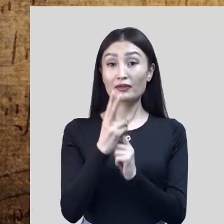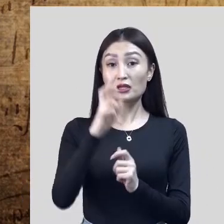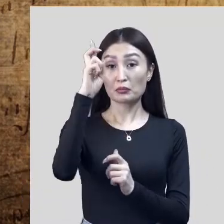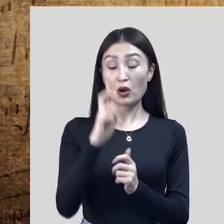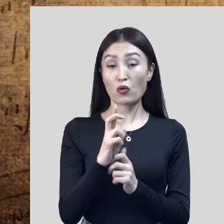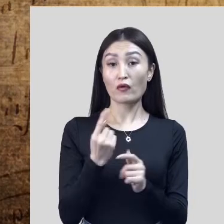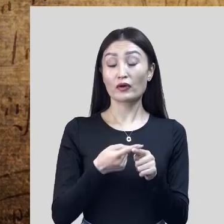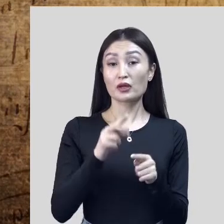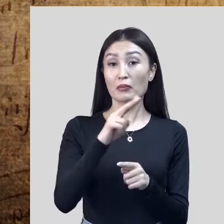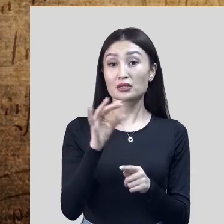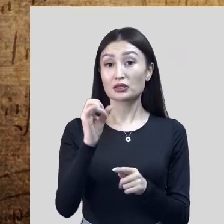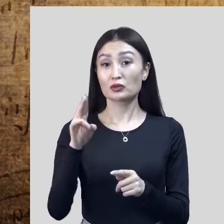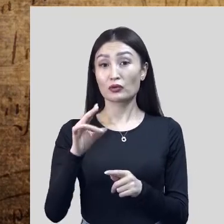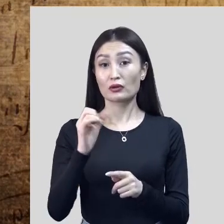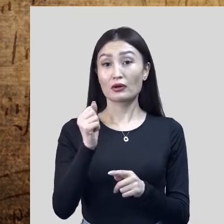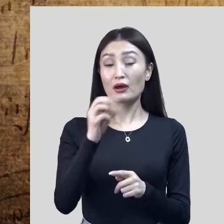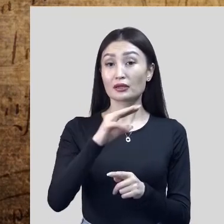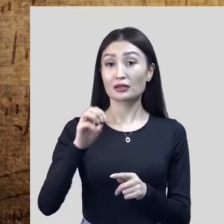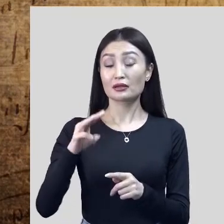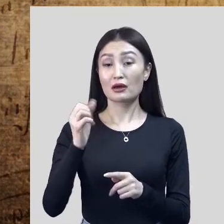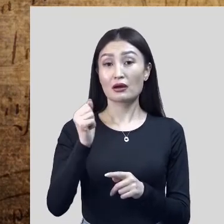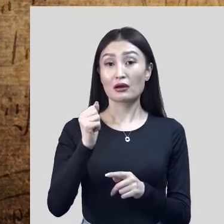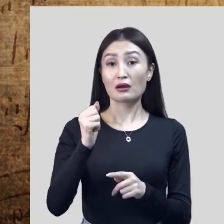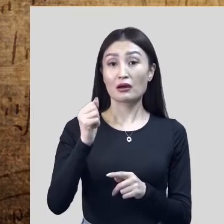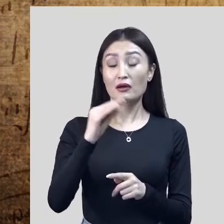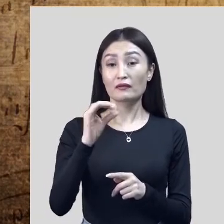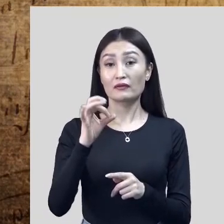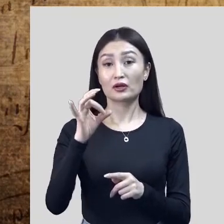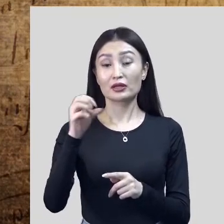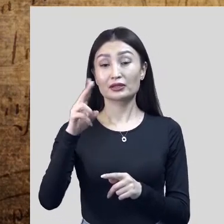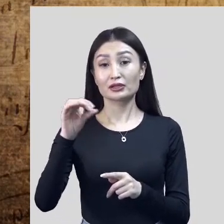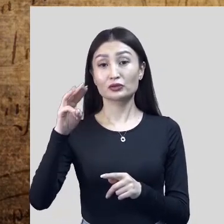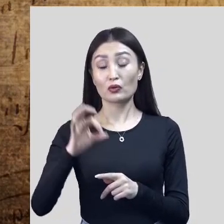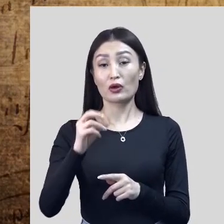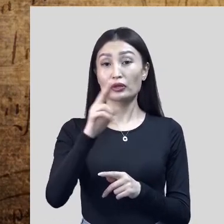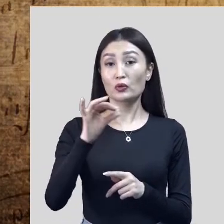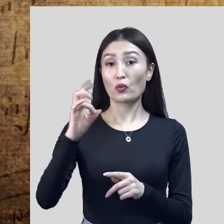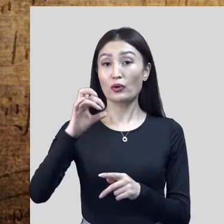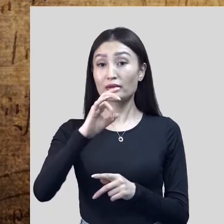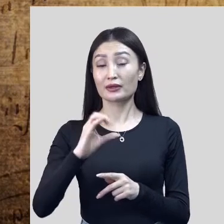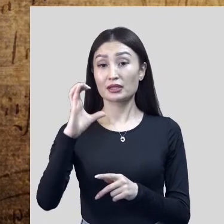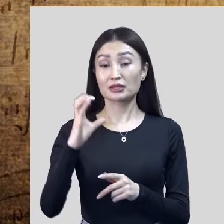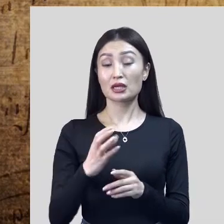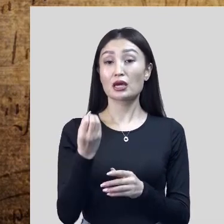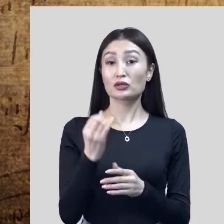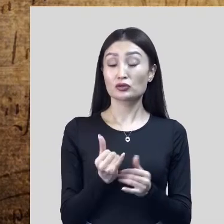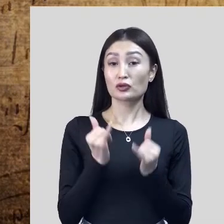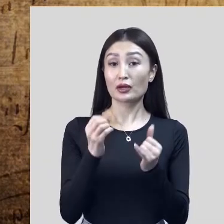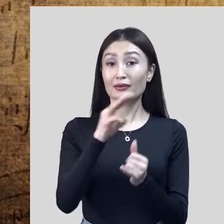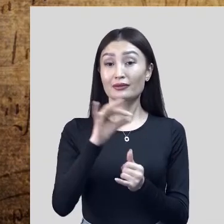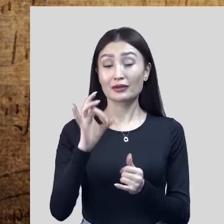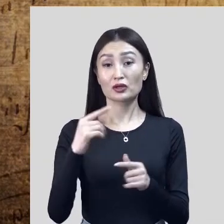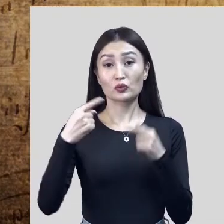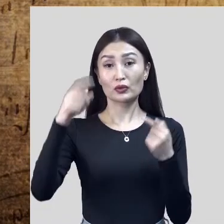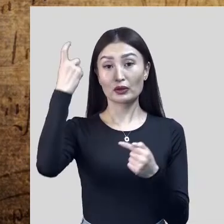богов. Это Посейдон, Аид, Аполлон, Афродита, Дионис. Помимо главных богов, греки почитали также нимф, сатиров и